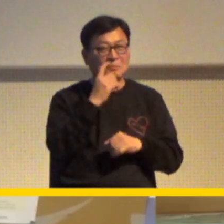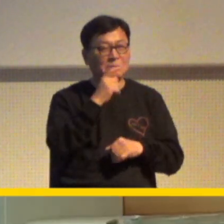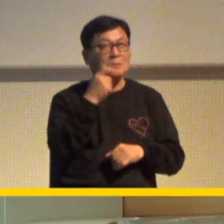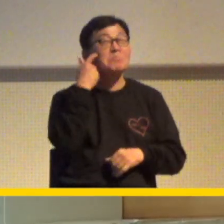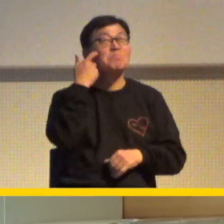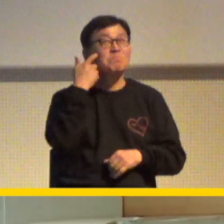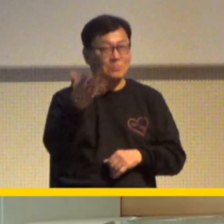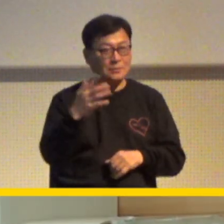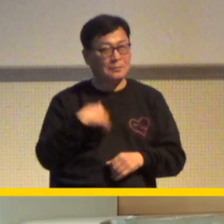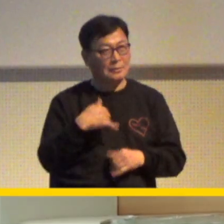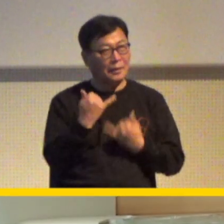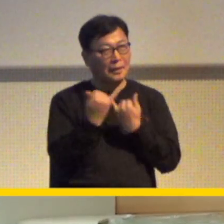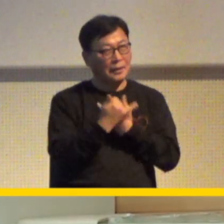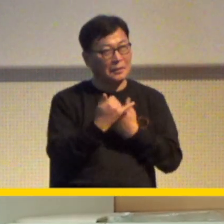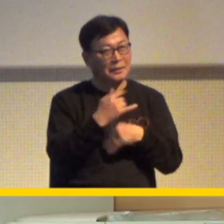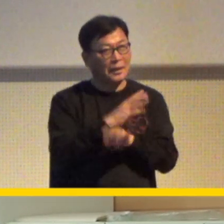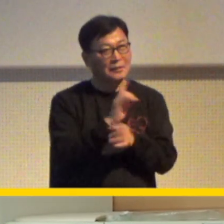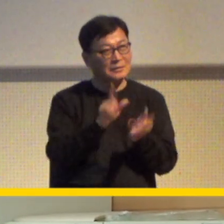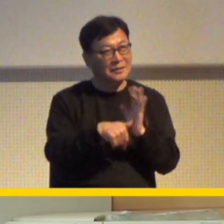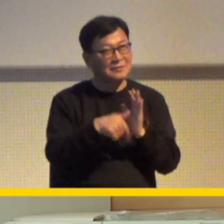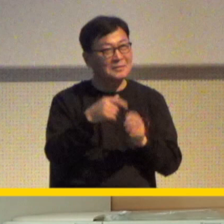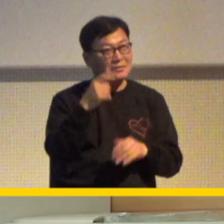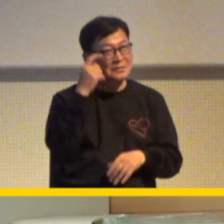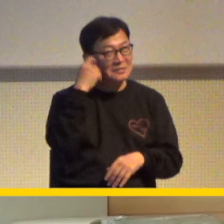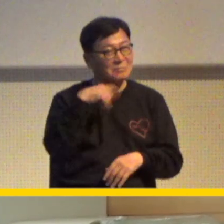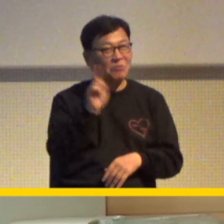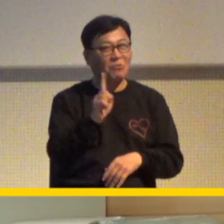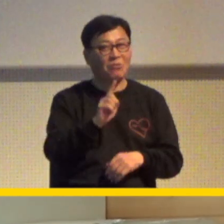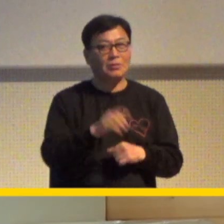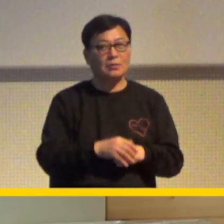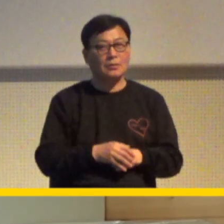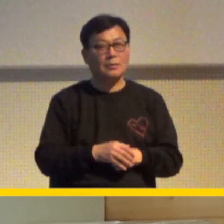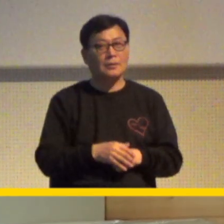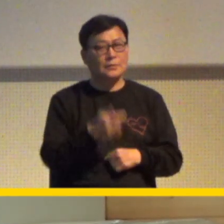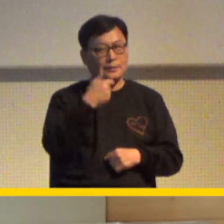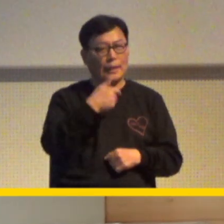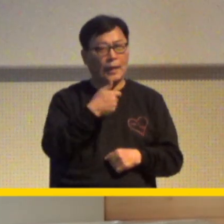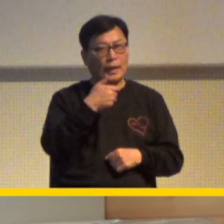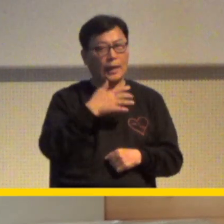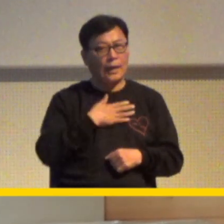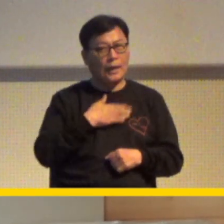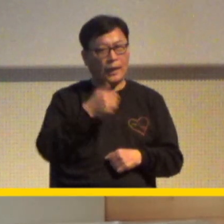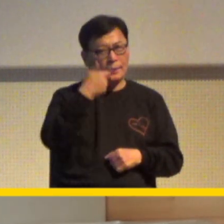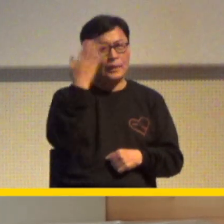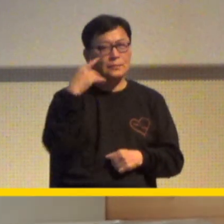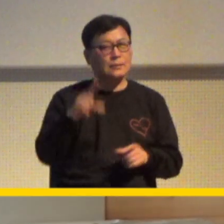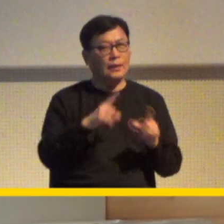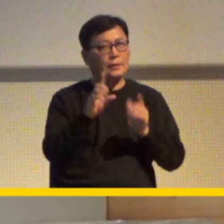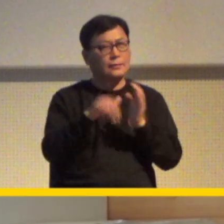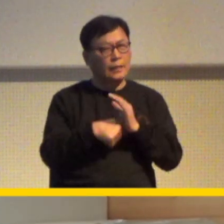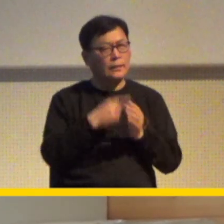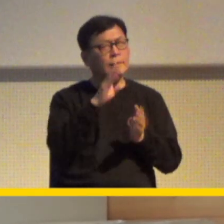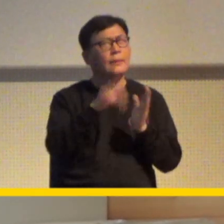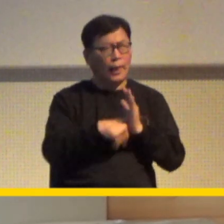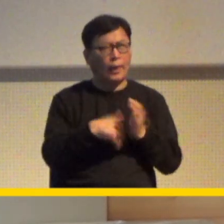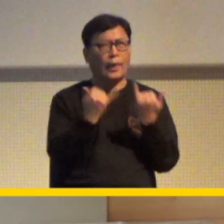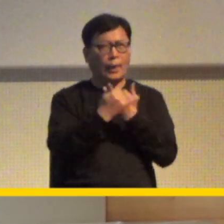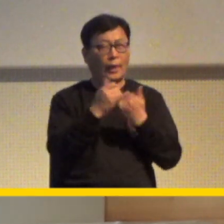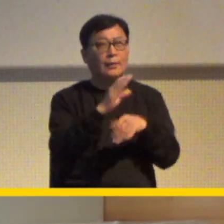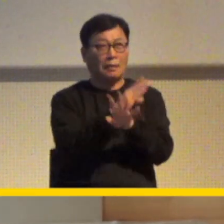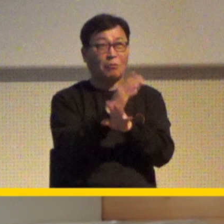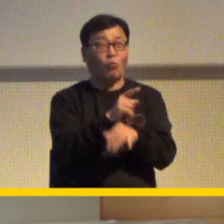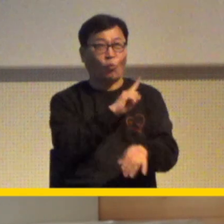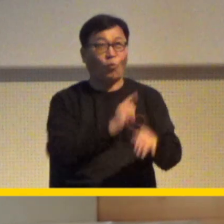좀 듣도록 하겠습니다. 옛날 네, 선교사무 국장 이정환 씨입니다. 아, 예. 신선합니다. 네. 그때는 아재계가 최고였거든요. 네,